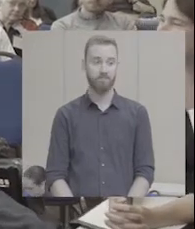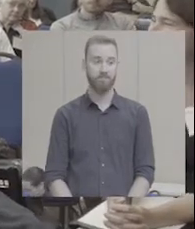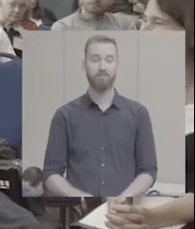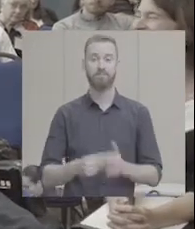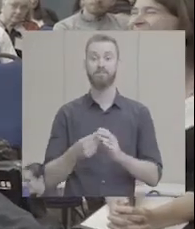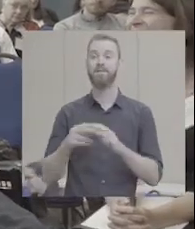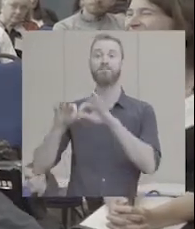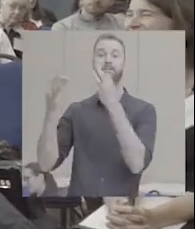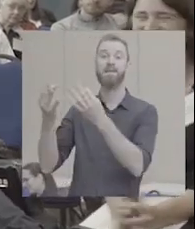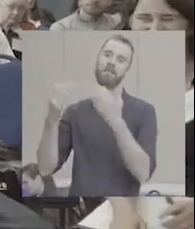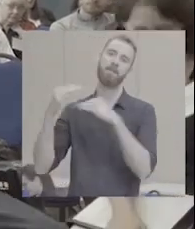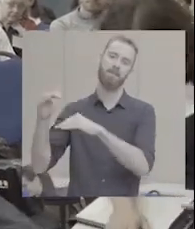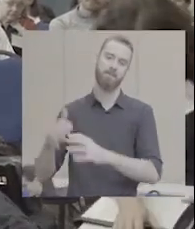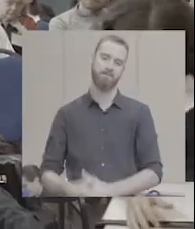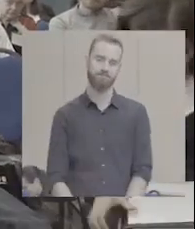C'est ça.